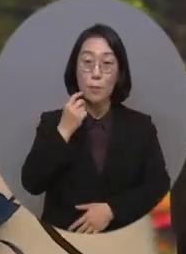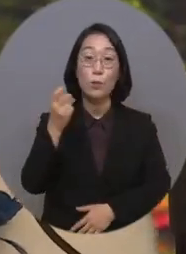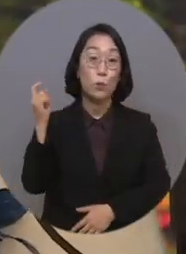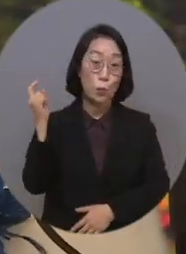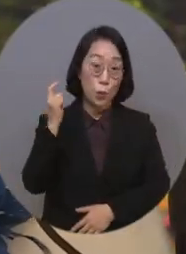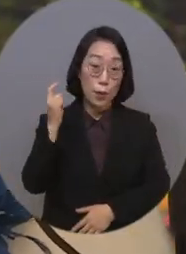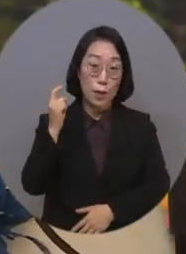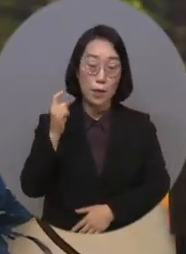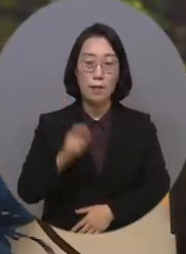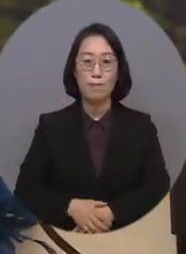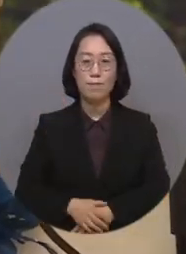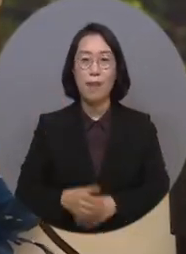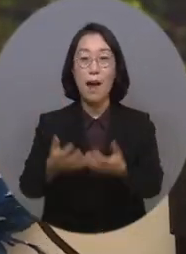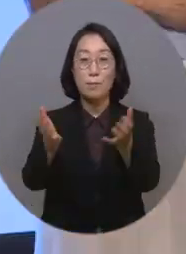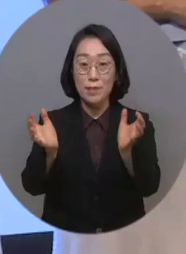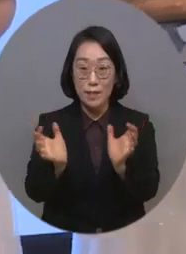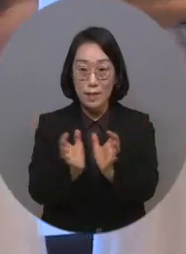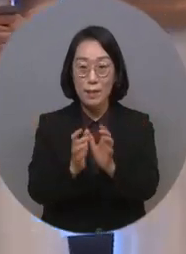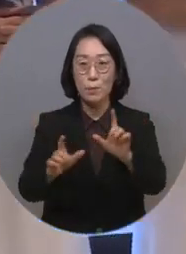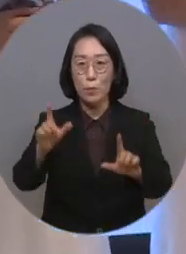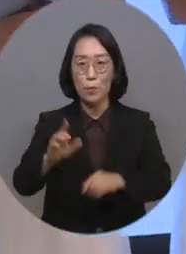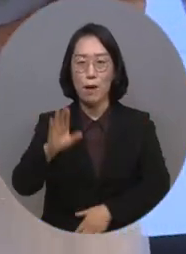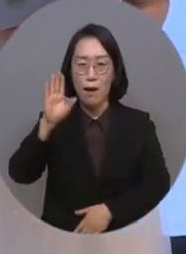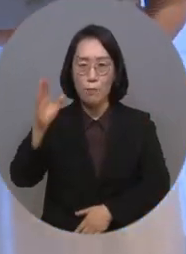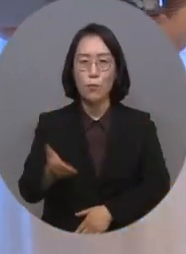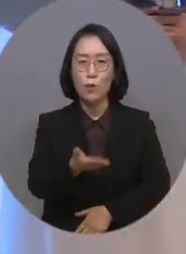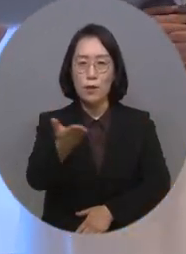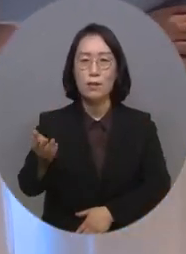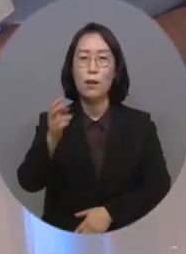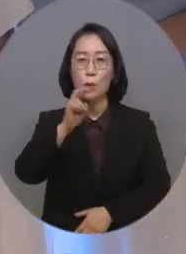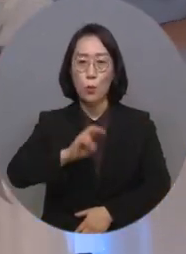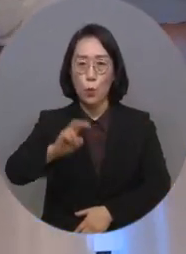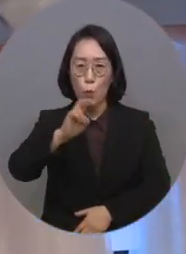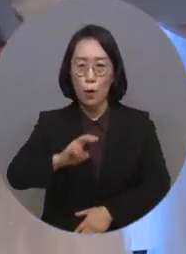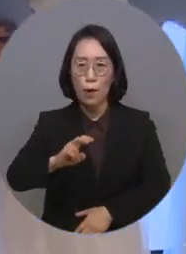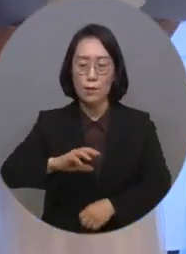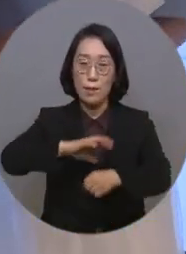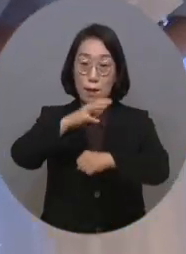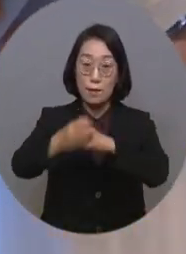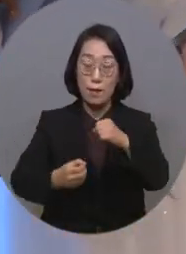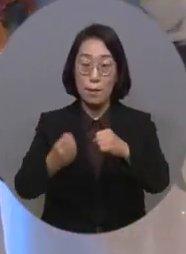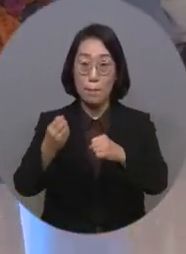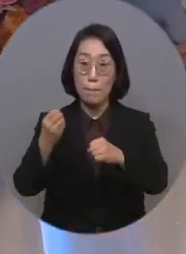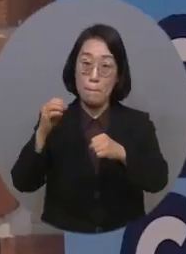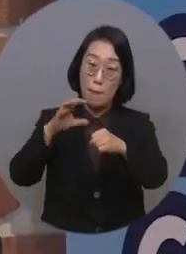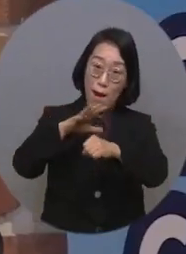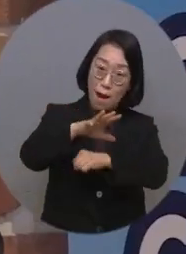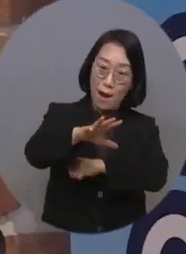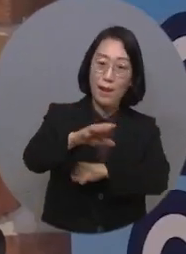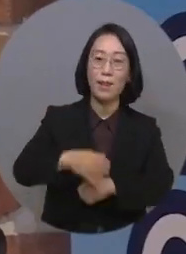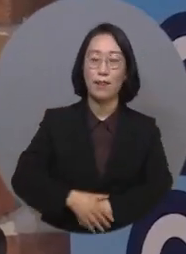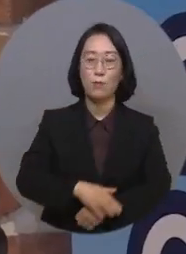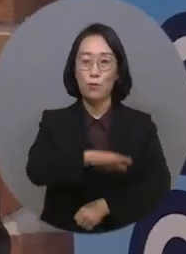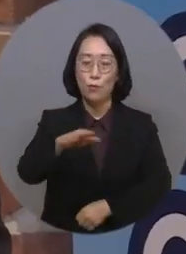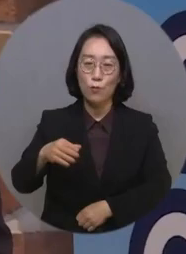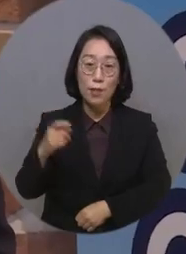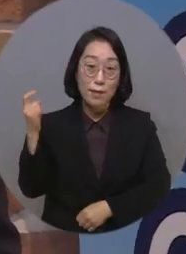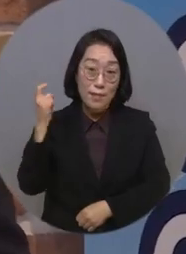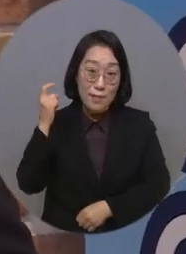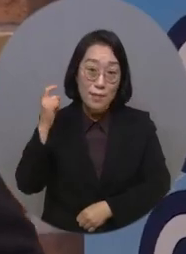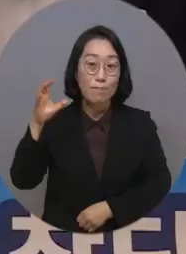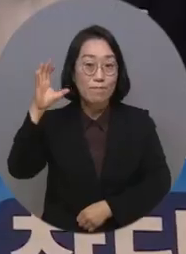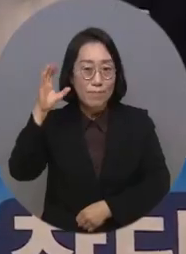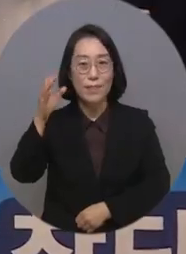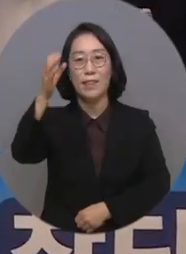그리고 물빛소리 합창단. 앞으로 이들이 선사할 무대가 세상을 비추는 맑은 선율로 우리 곁에 찾아올